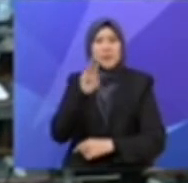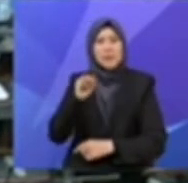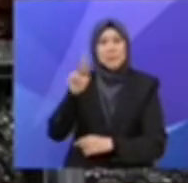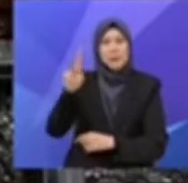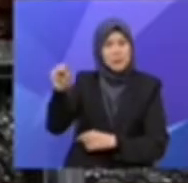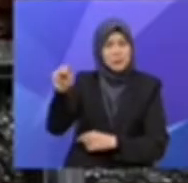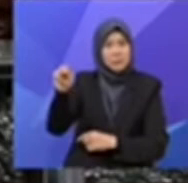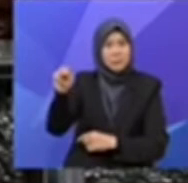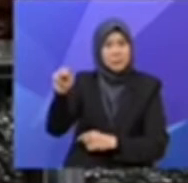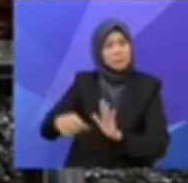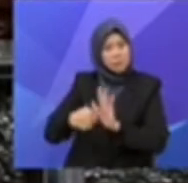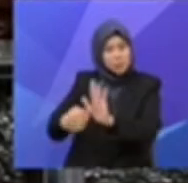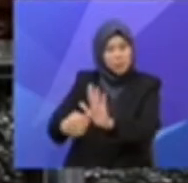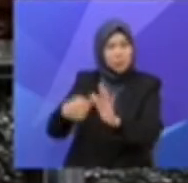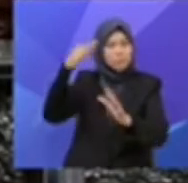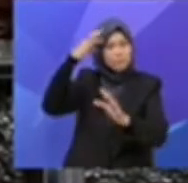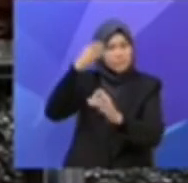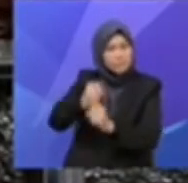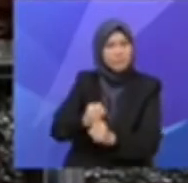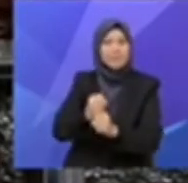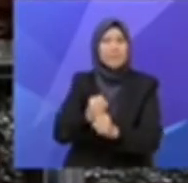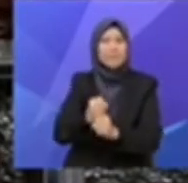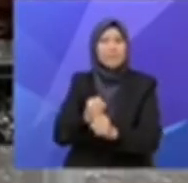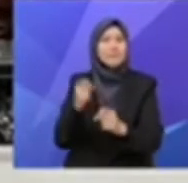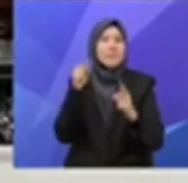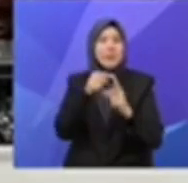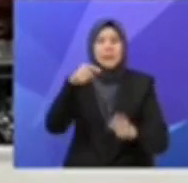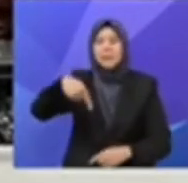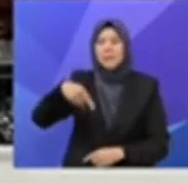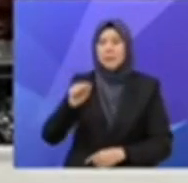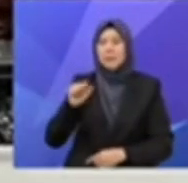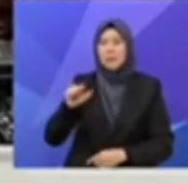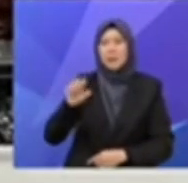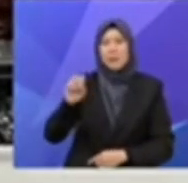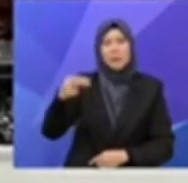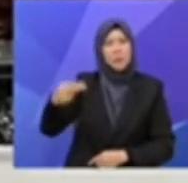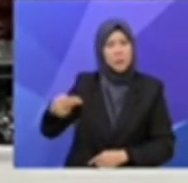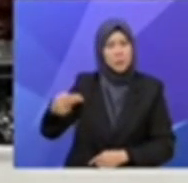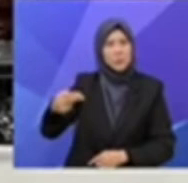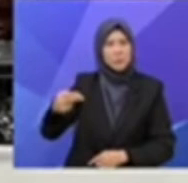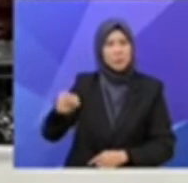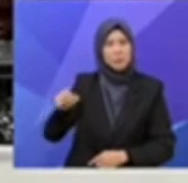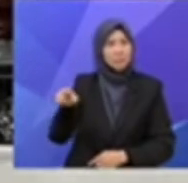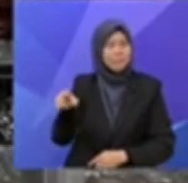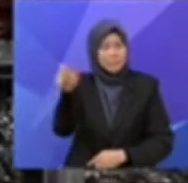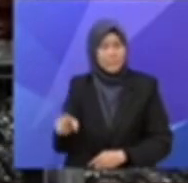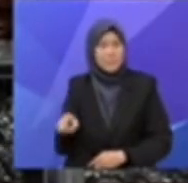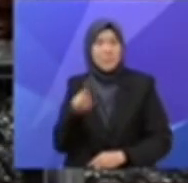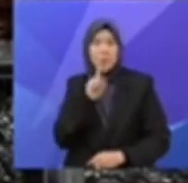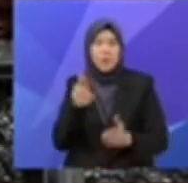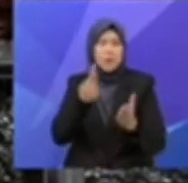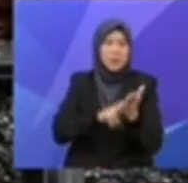menunjukkan keyakinan tinggi yang mampu hormat kepada Pago walaupun recordnya